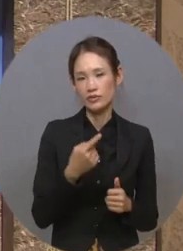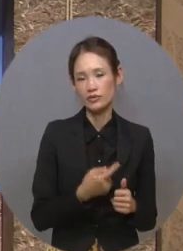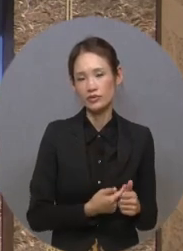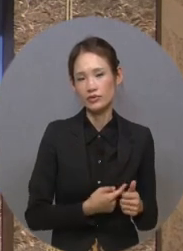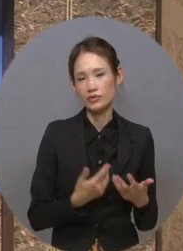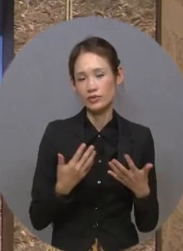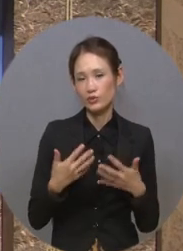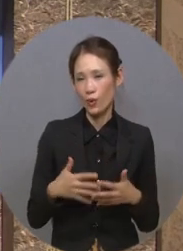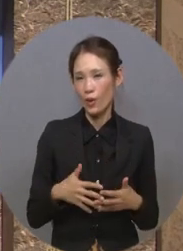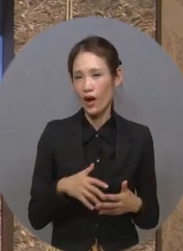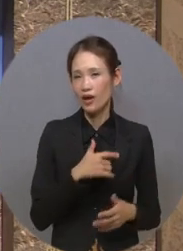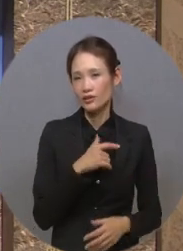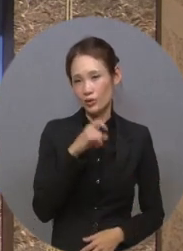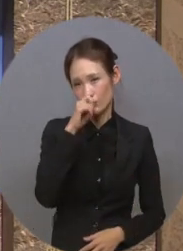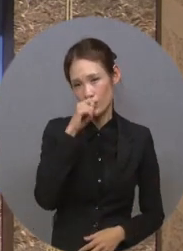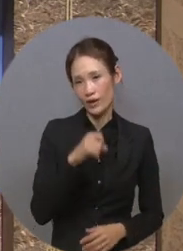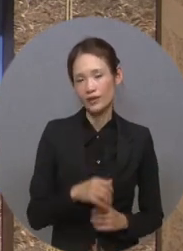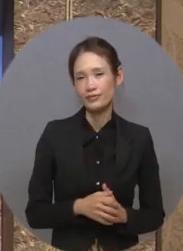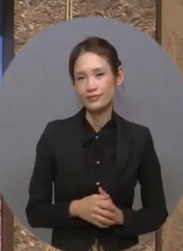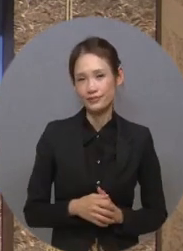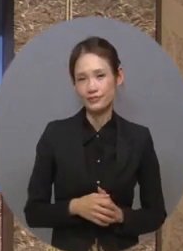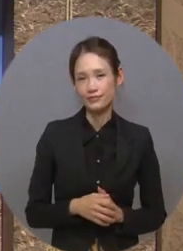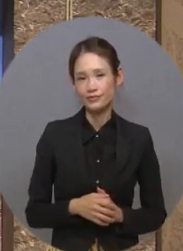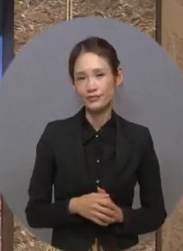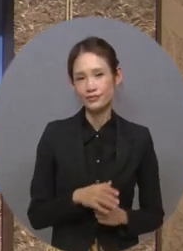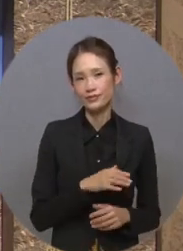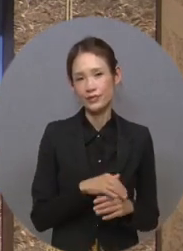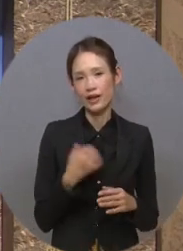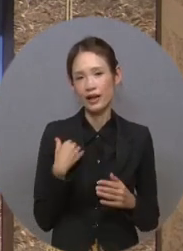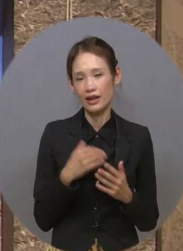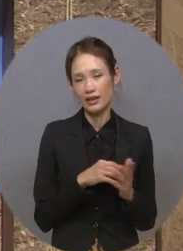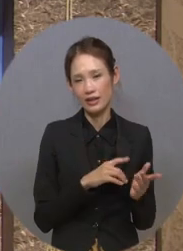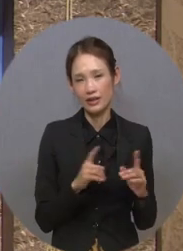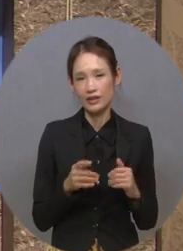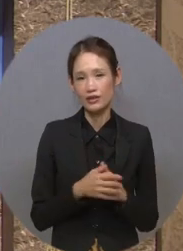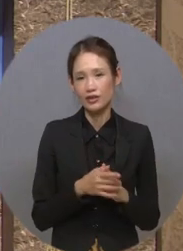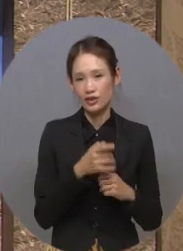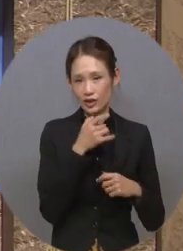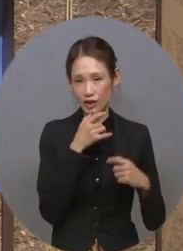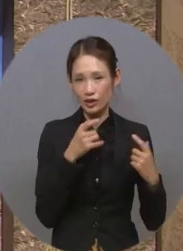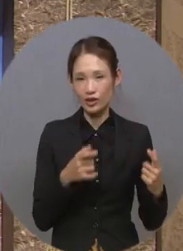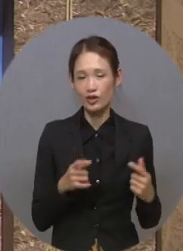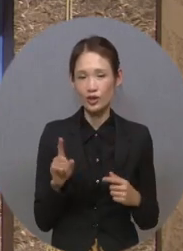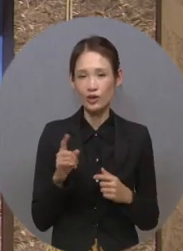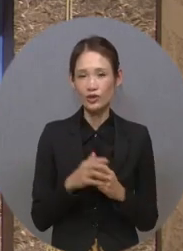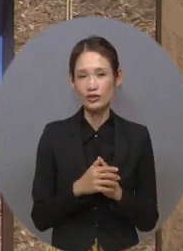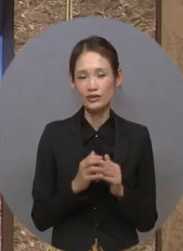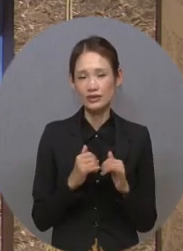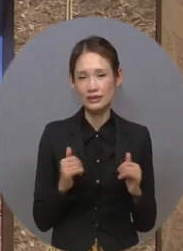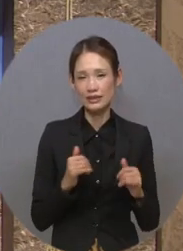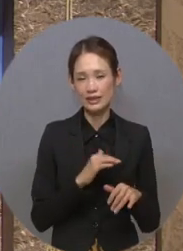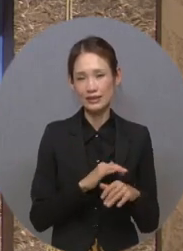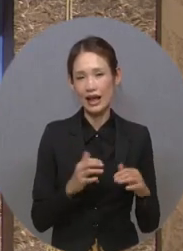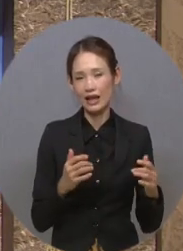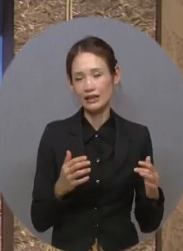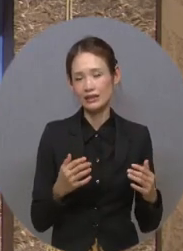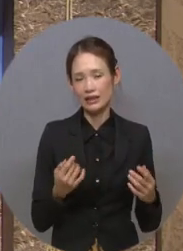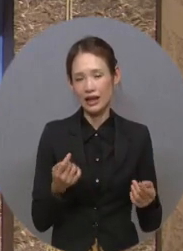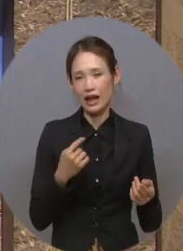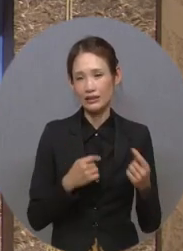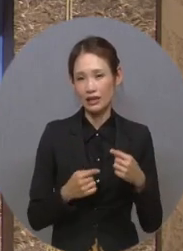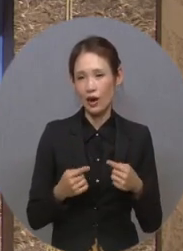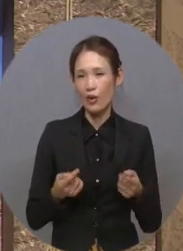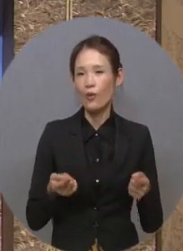자연적인 조건이 참 좋아요. 그래서 그걸 잘 살려서 수도권의 어떤 그 인구들이 잘 유입이 되고